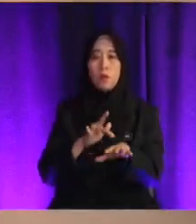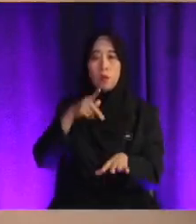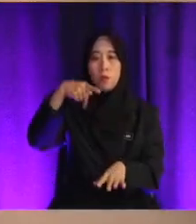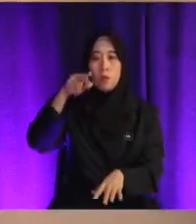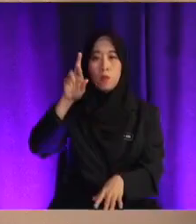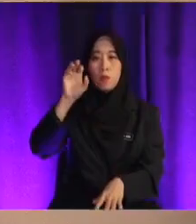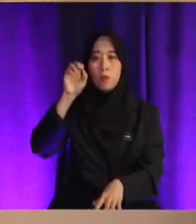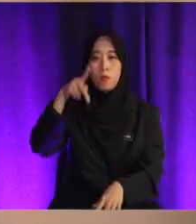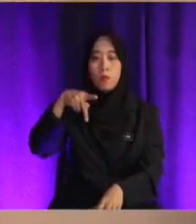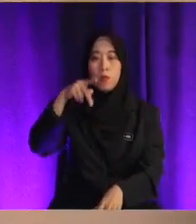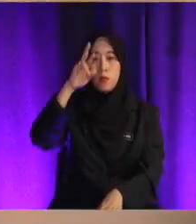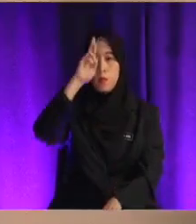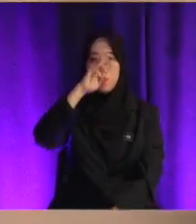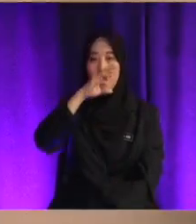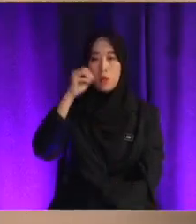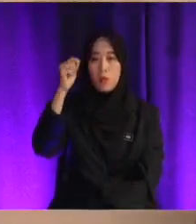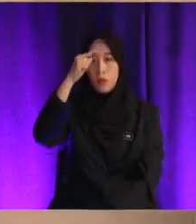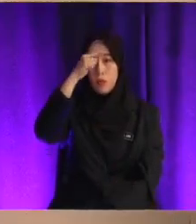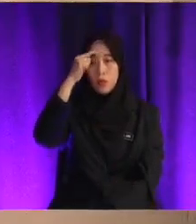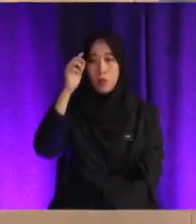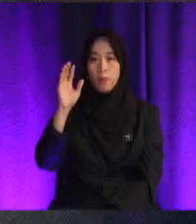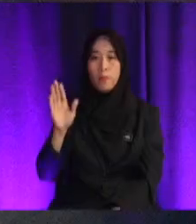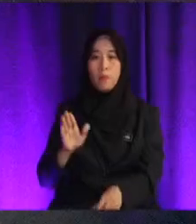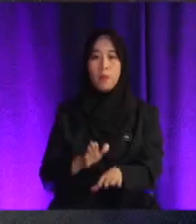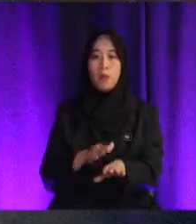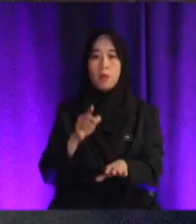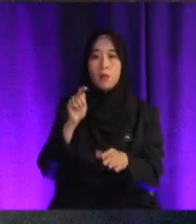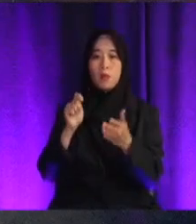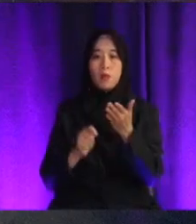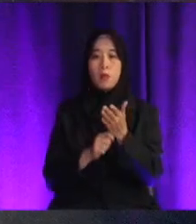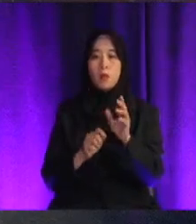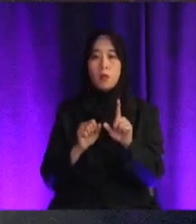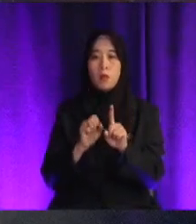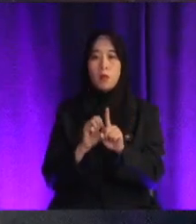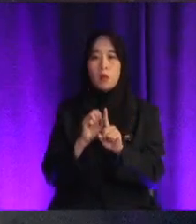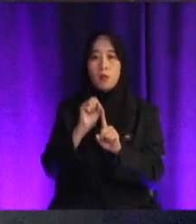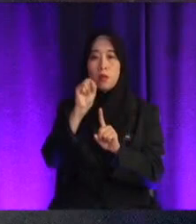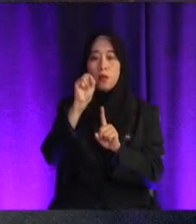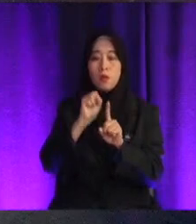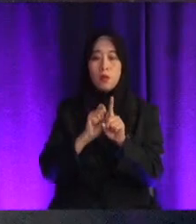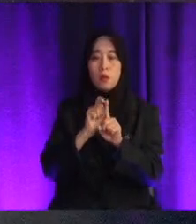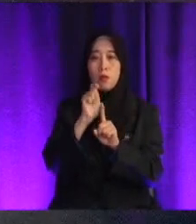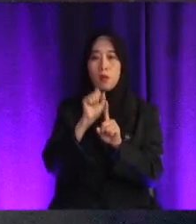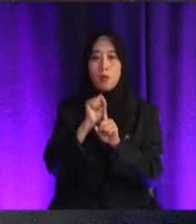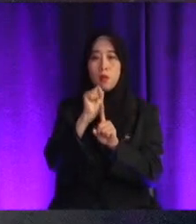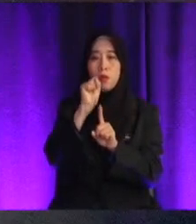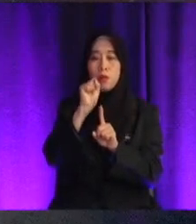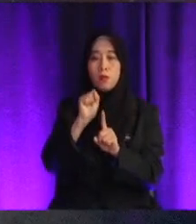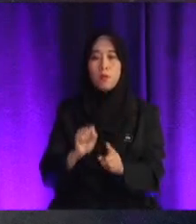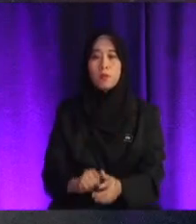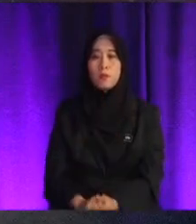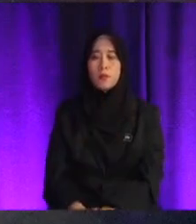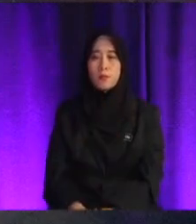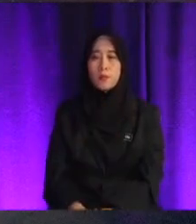prop hitam pada terminal laras suhu. Okey, baik. Saya letakkan dekat ataupun mungkin cikgu boleh tolong pegang yang ni, cikgu. Nak pegang juga? Okey, kita boleh. nak